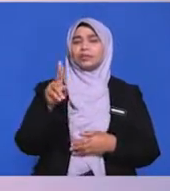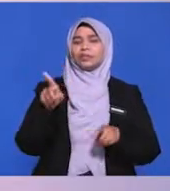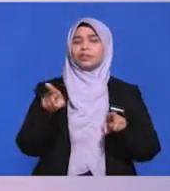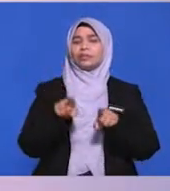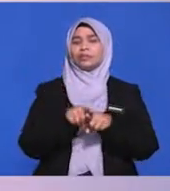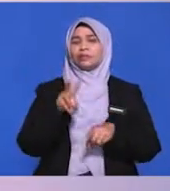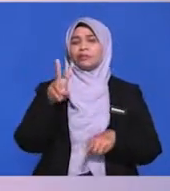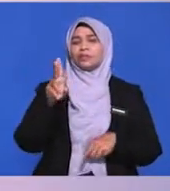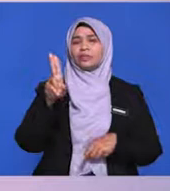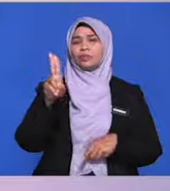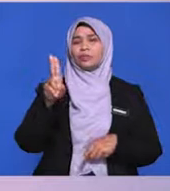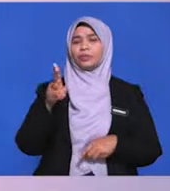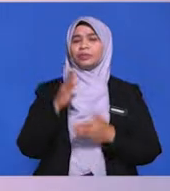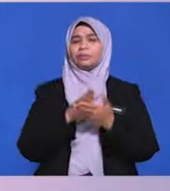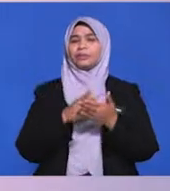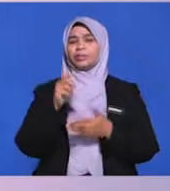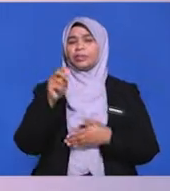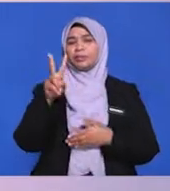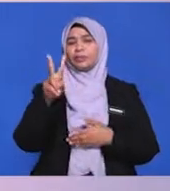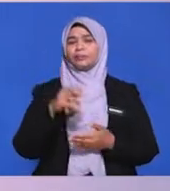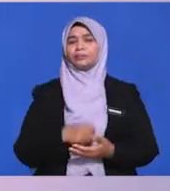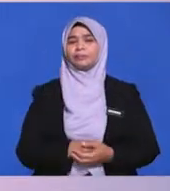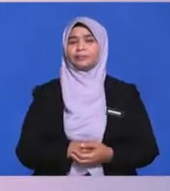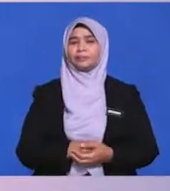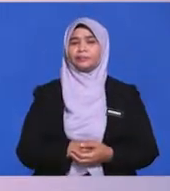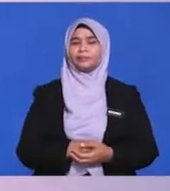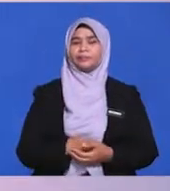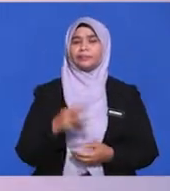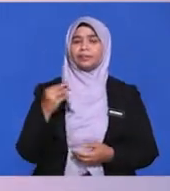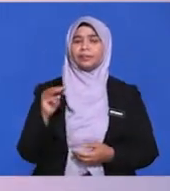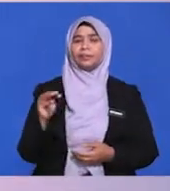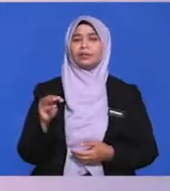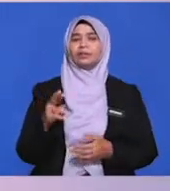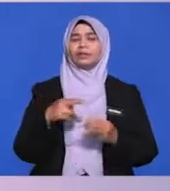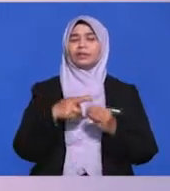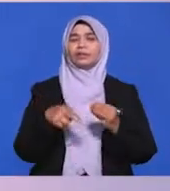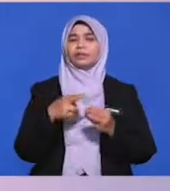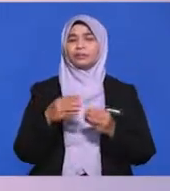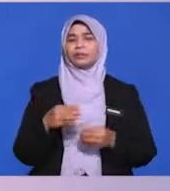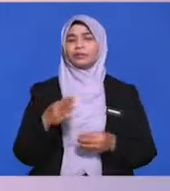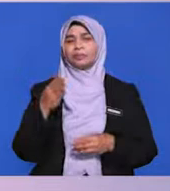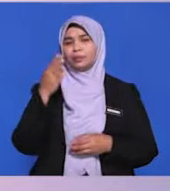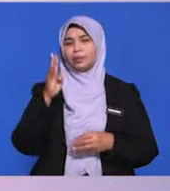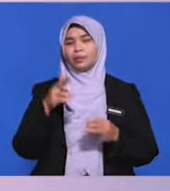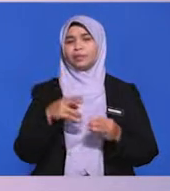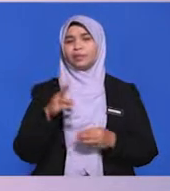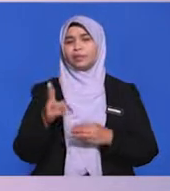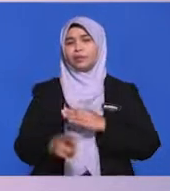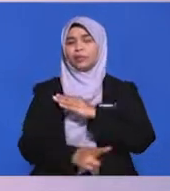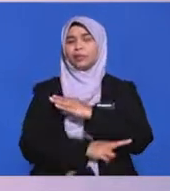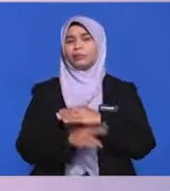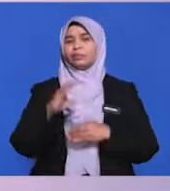V2 pergi2 maka rumus bagi hukum Charles dapat diterbitkan